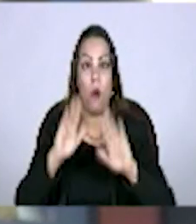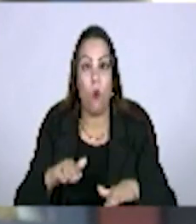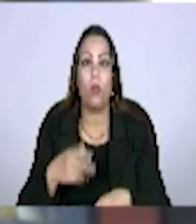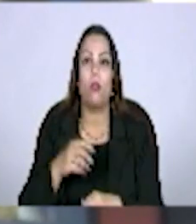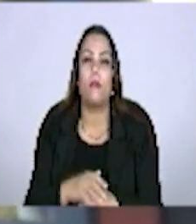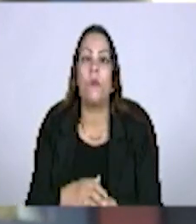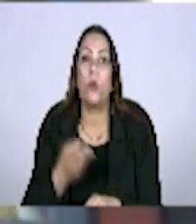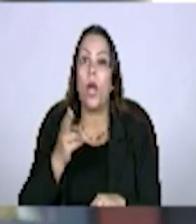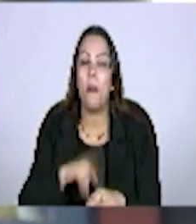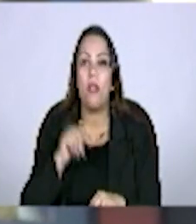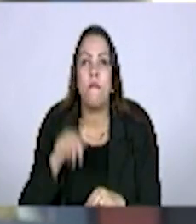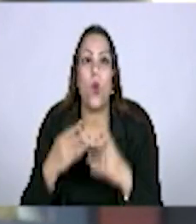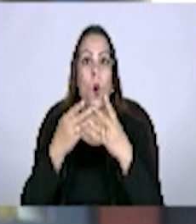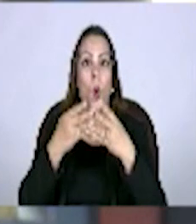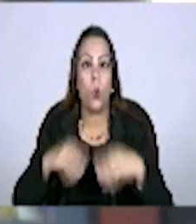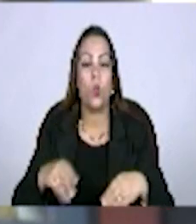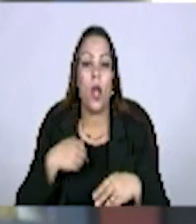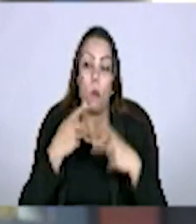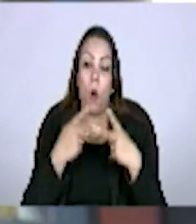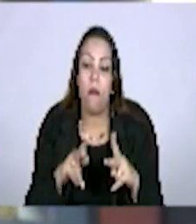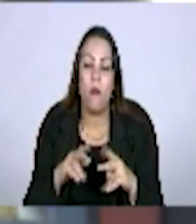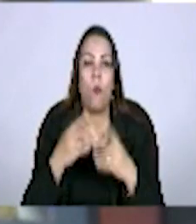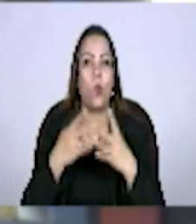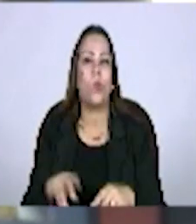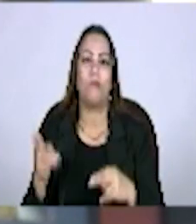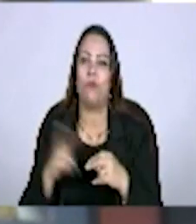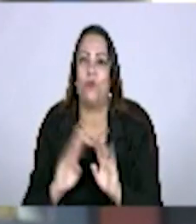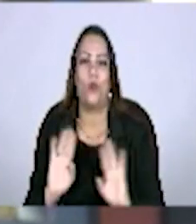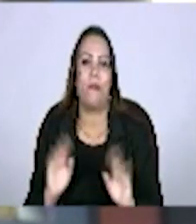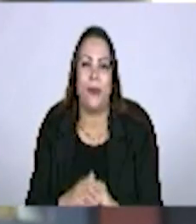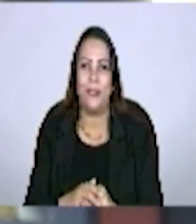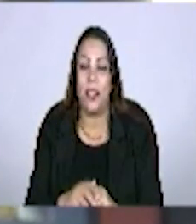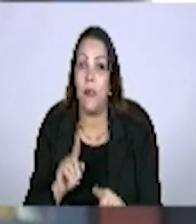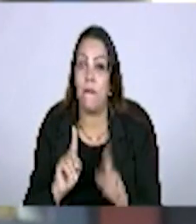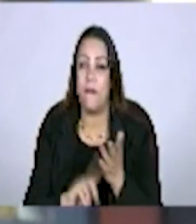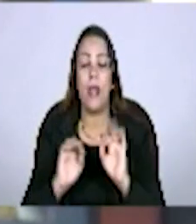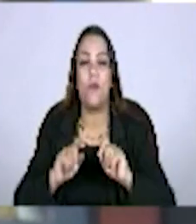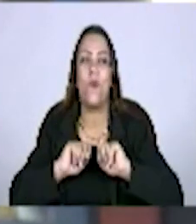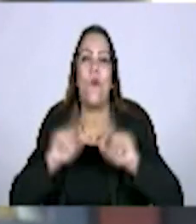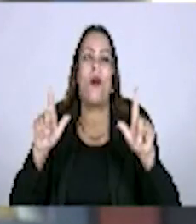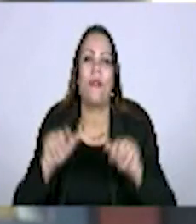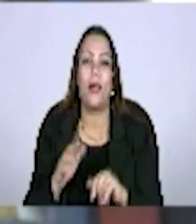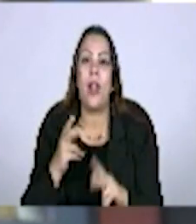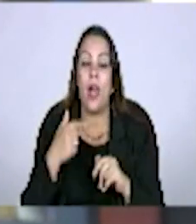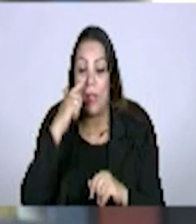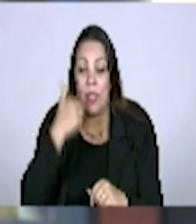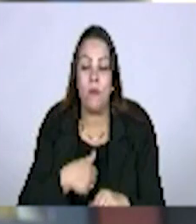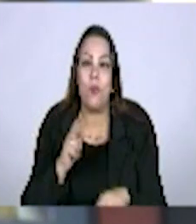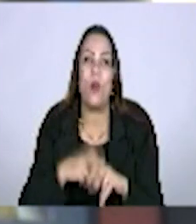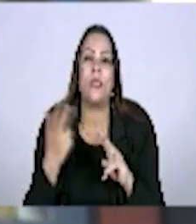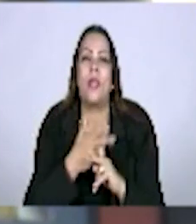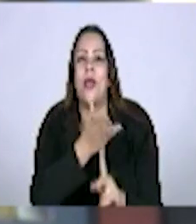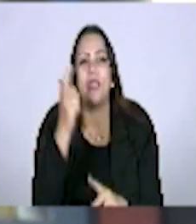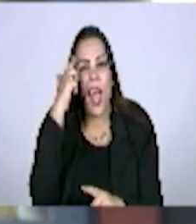وايضا هناك حدود لما تقبله وحدود لاشياء لا تقبلها لازم دي تكون واضحه واضحه بالنسبه لك واضحه بالنسبه